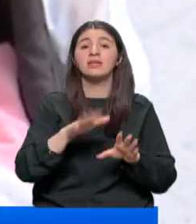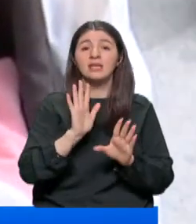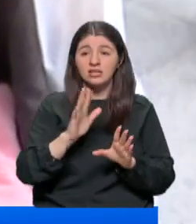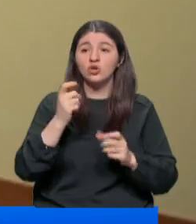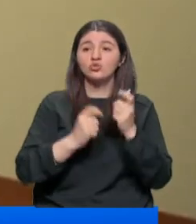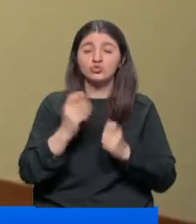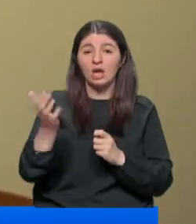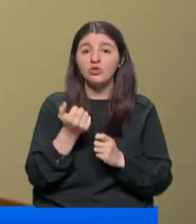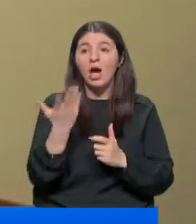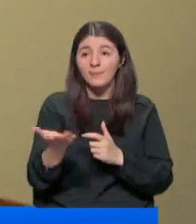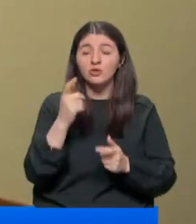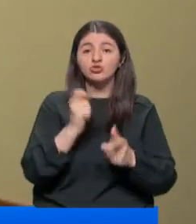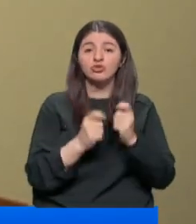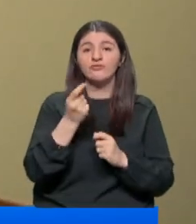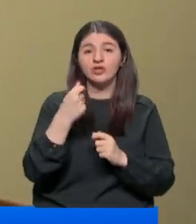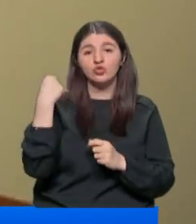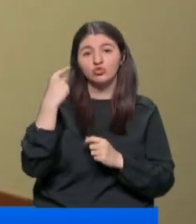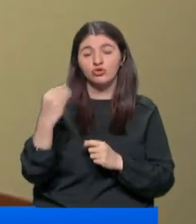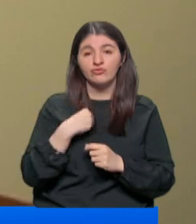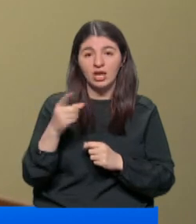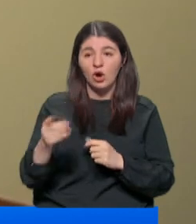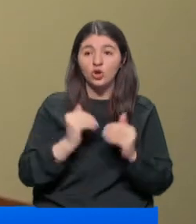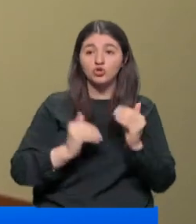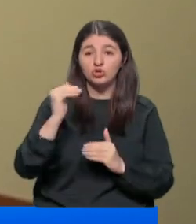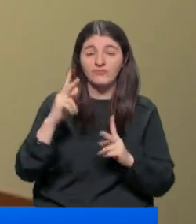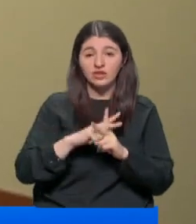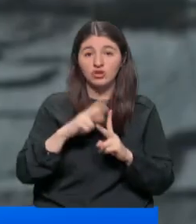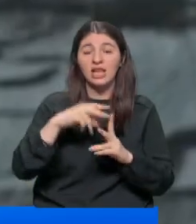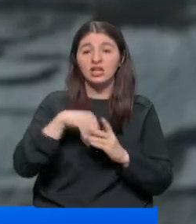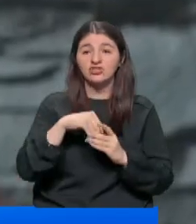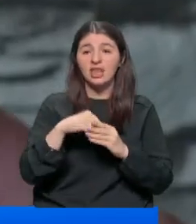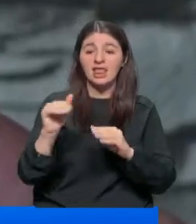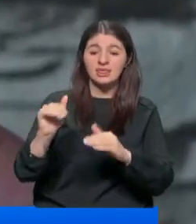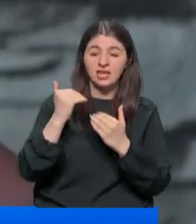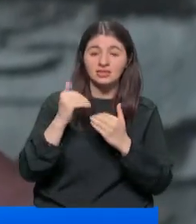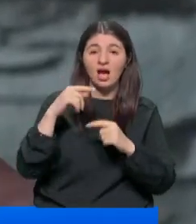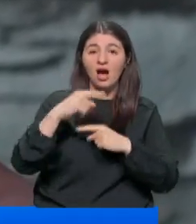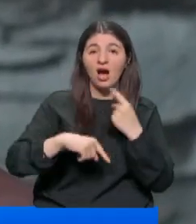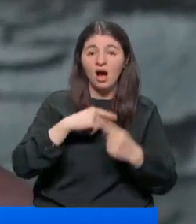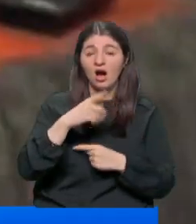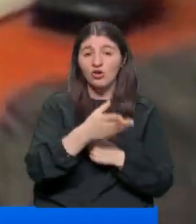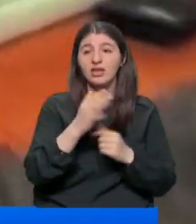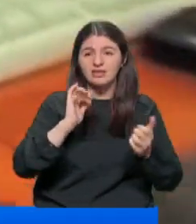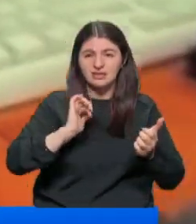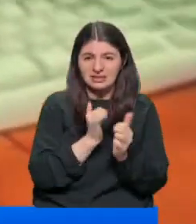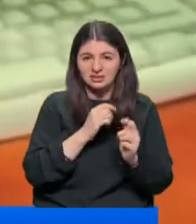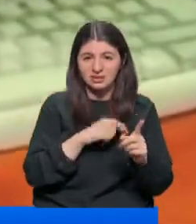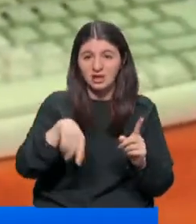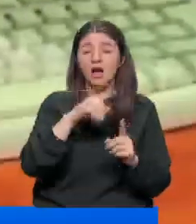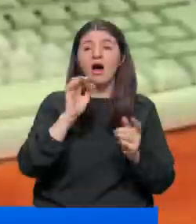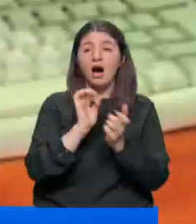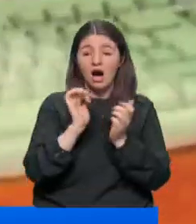süt alıyor ama sütün de fiyatı düşündürüyor. Yükselen faturalar için destek arayışında dar gelirli. Aile ve Sosyal